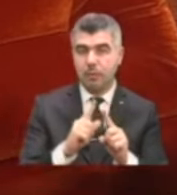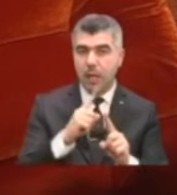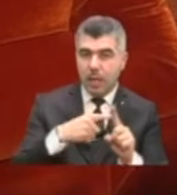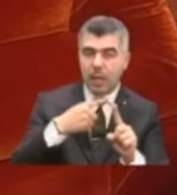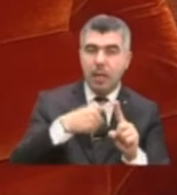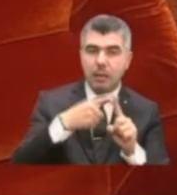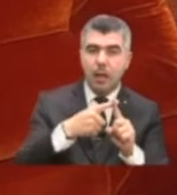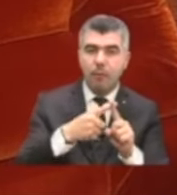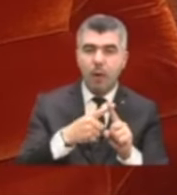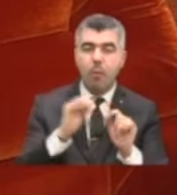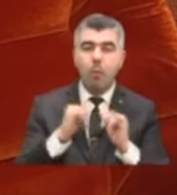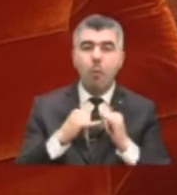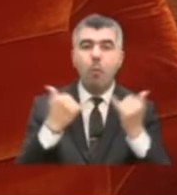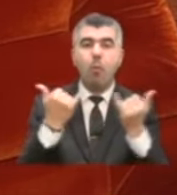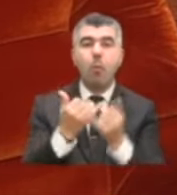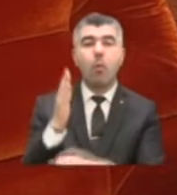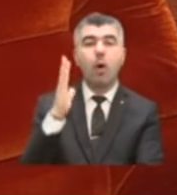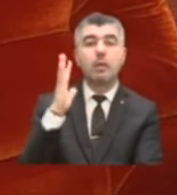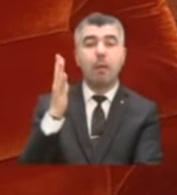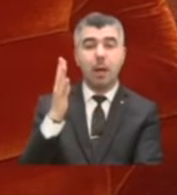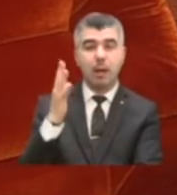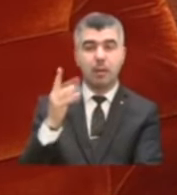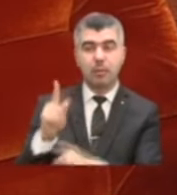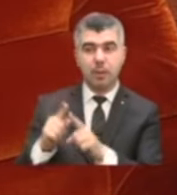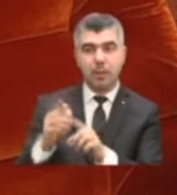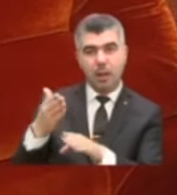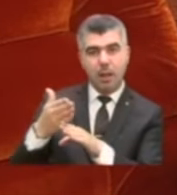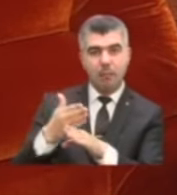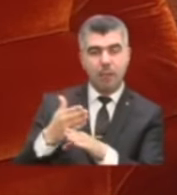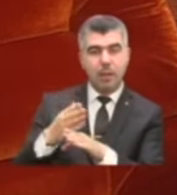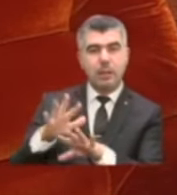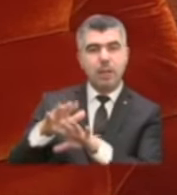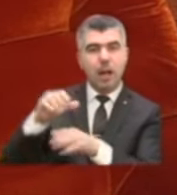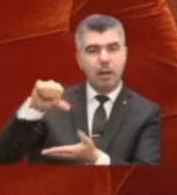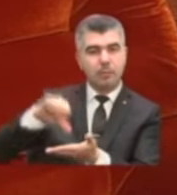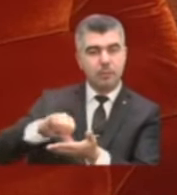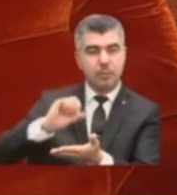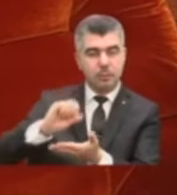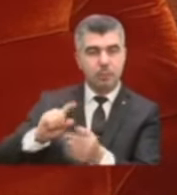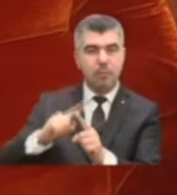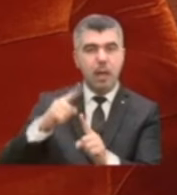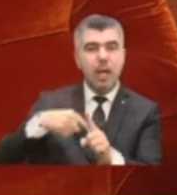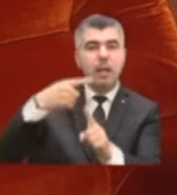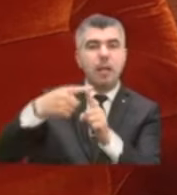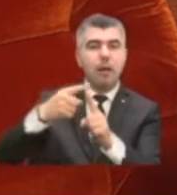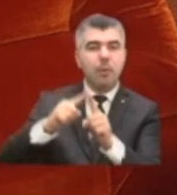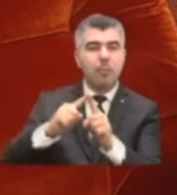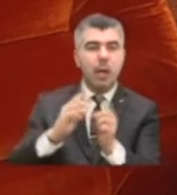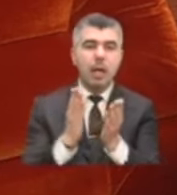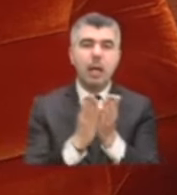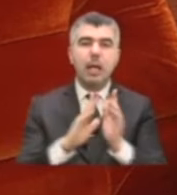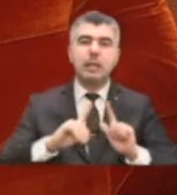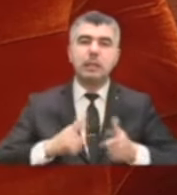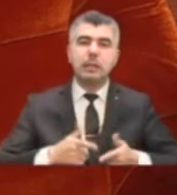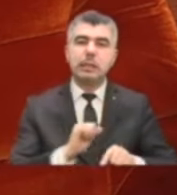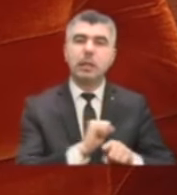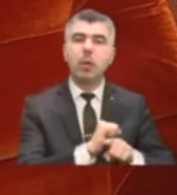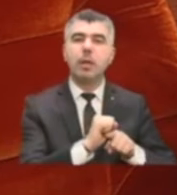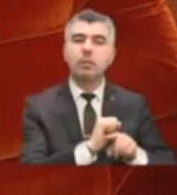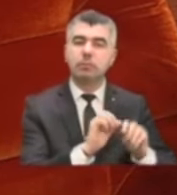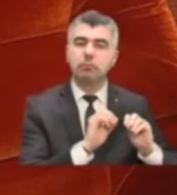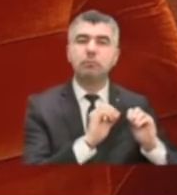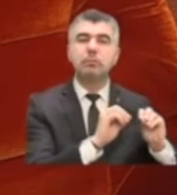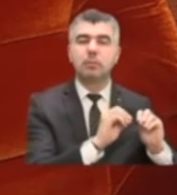لهذا المؤتمر اللي نظمنا أننا ضفنا هاد التخصصات لمراكز التربية والتكوين اللي ولات دابا